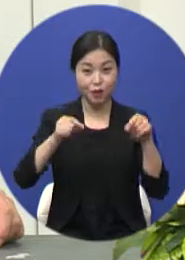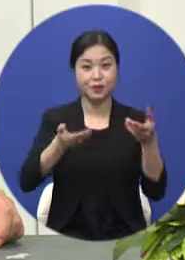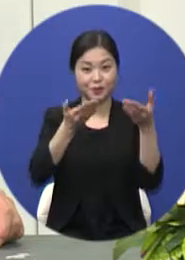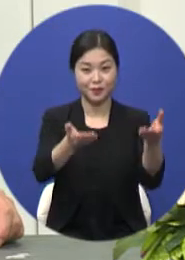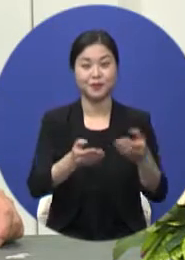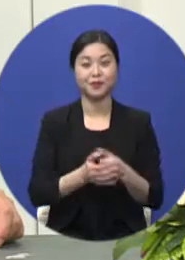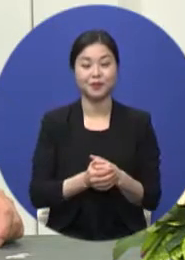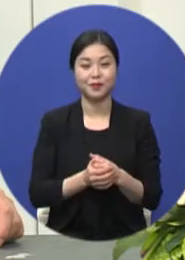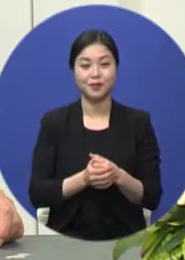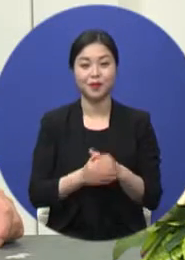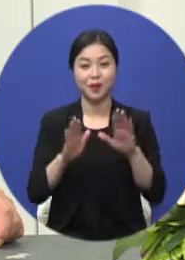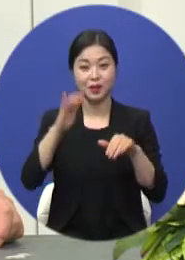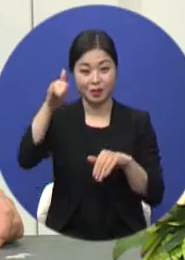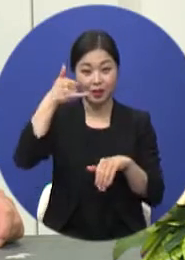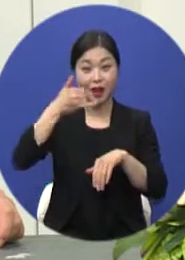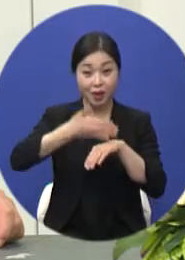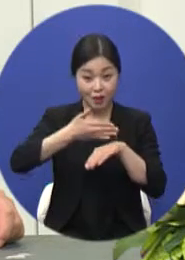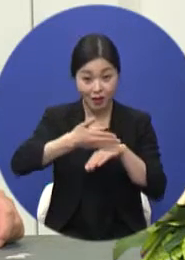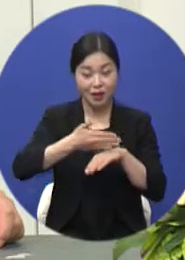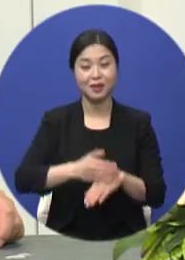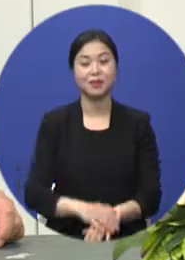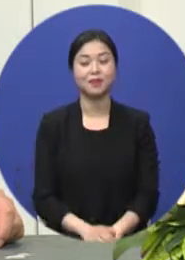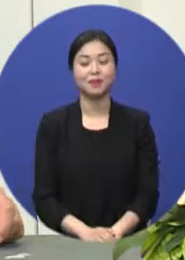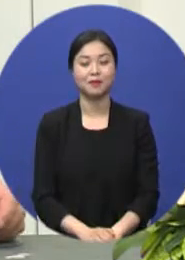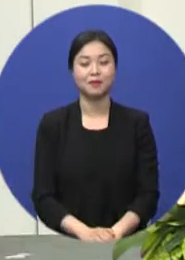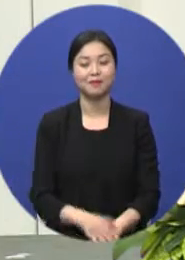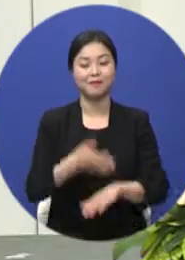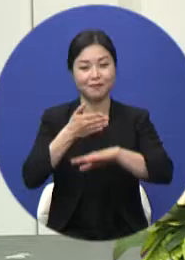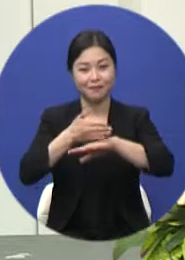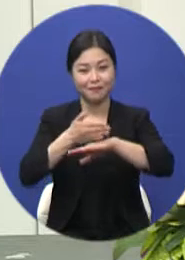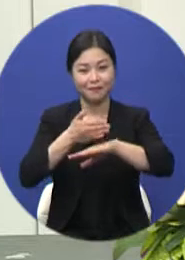오늘 전화 주셔서 감사합니다. 네,